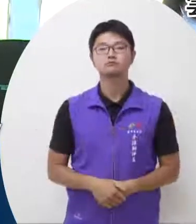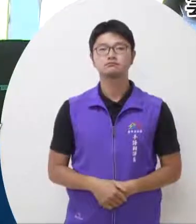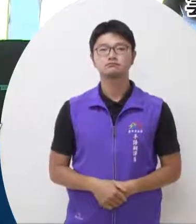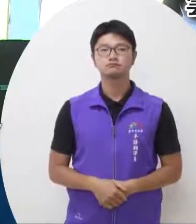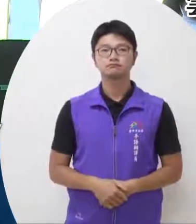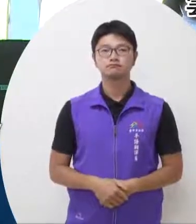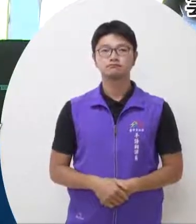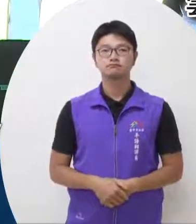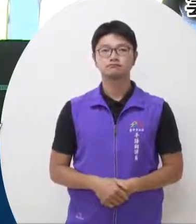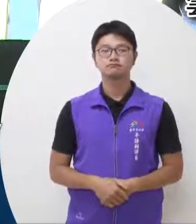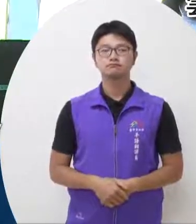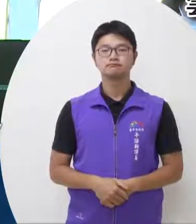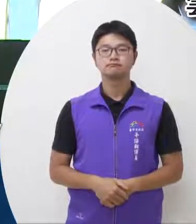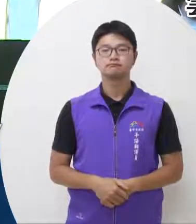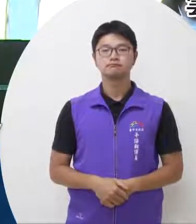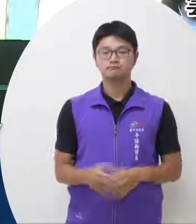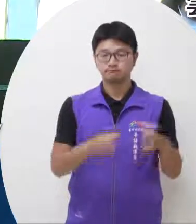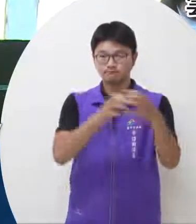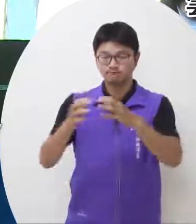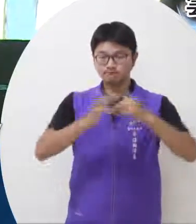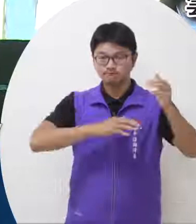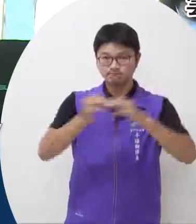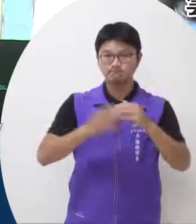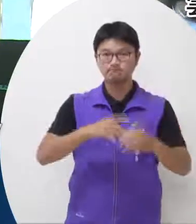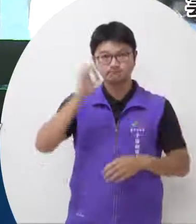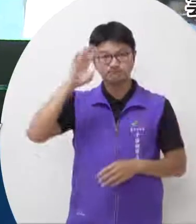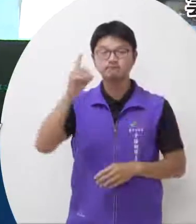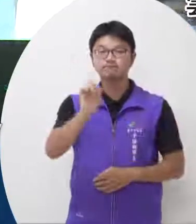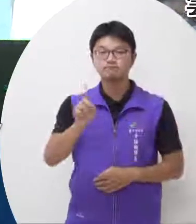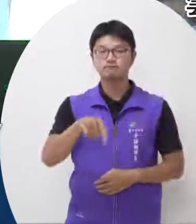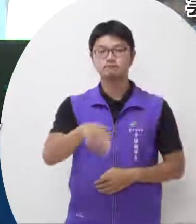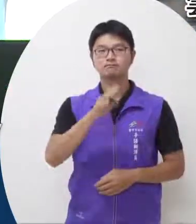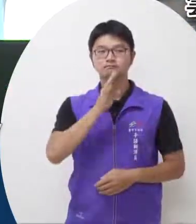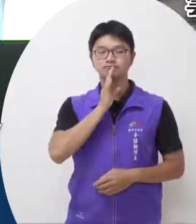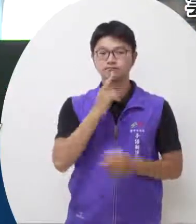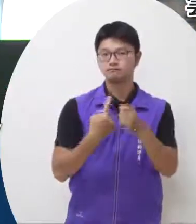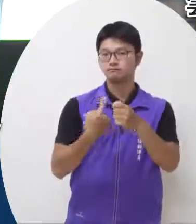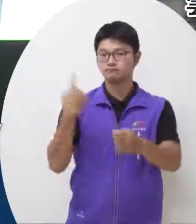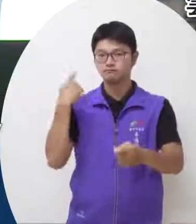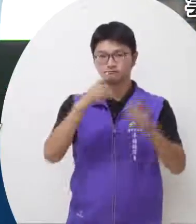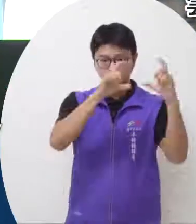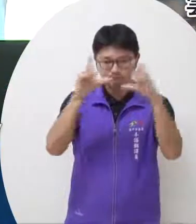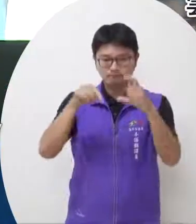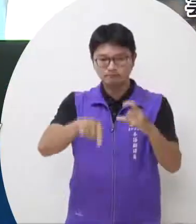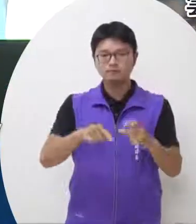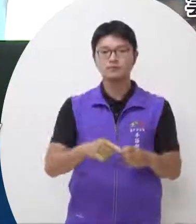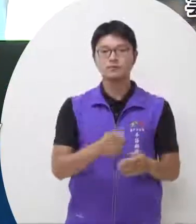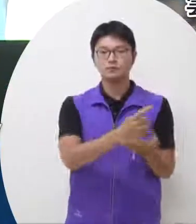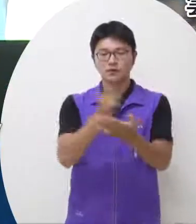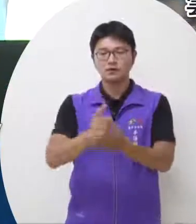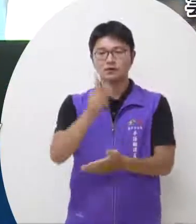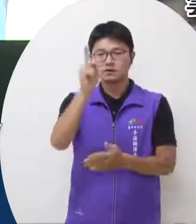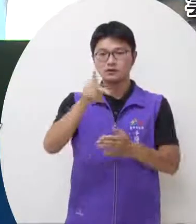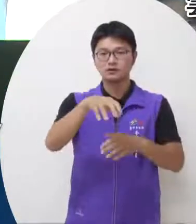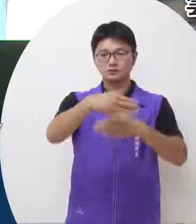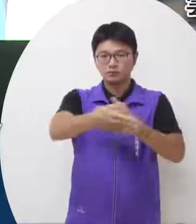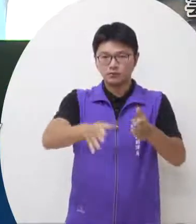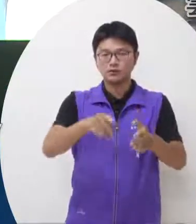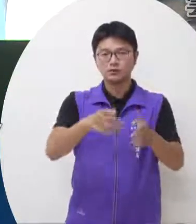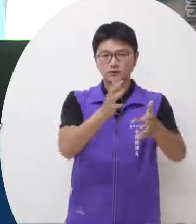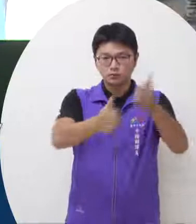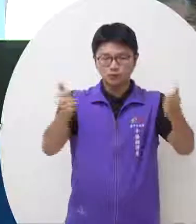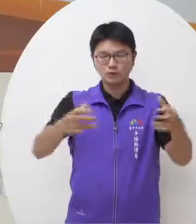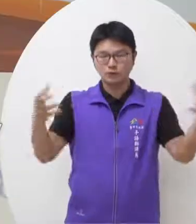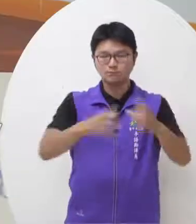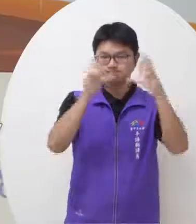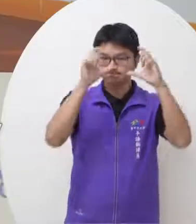啊，这一张开箱文是我们去年拍摄各科室的主管哈、啊，大家一起拍摄的啊。那